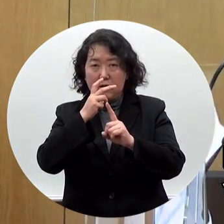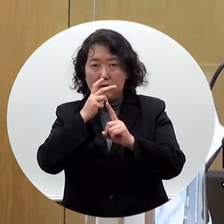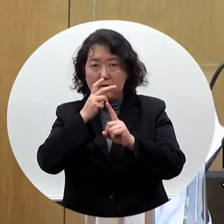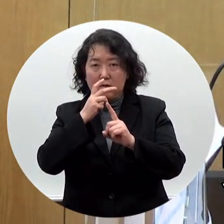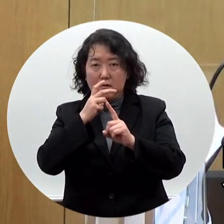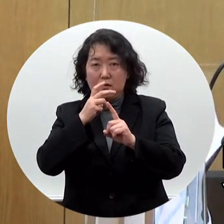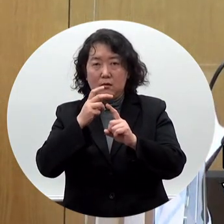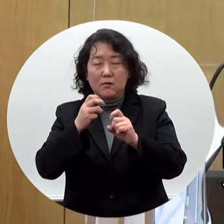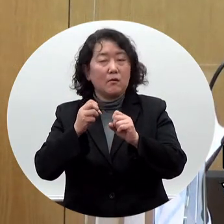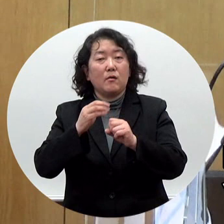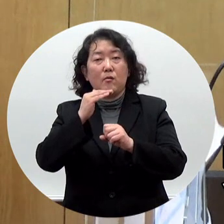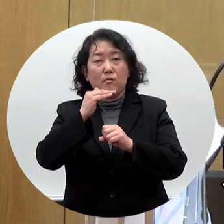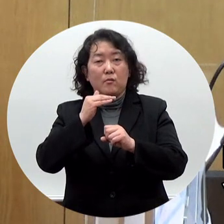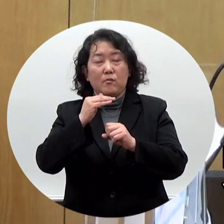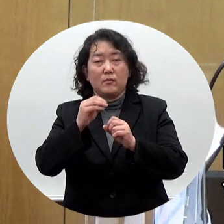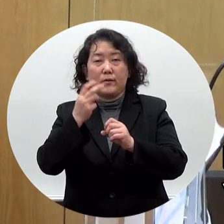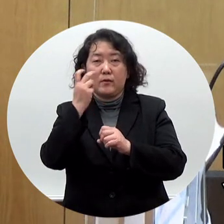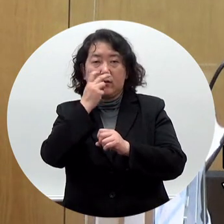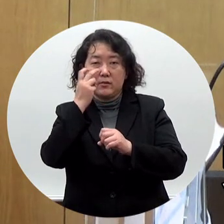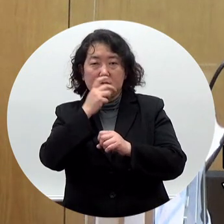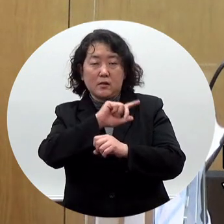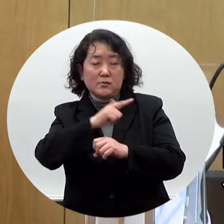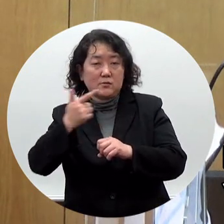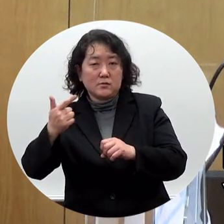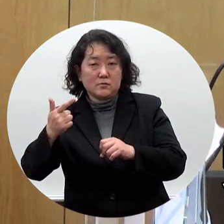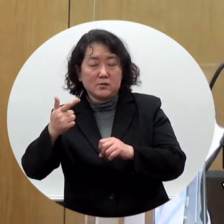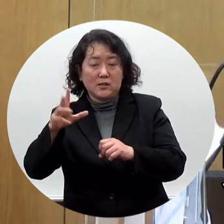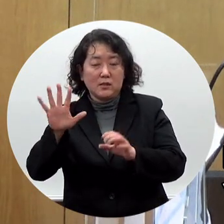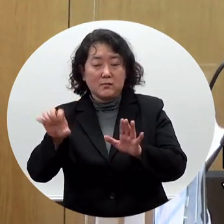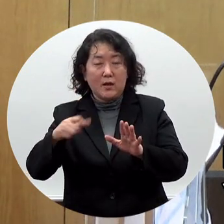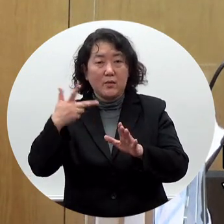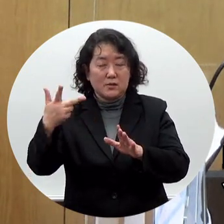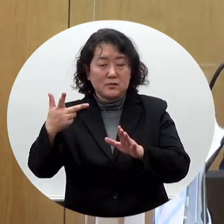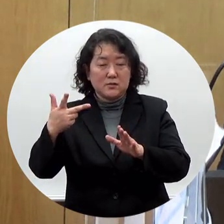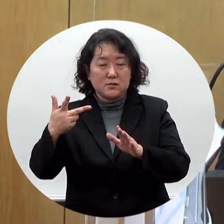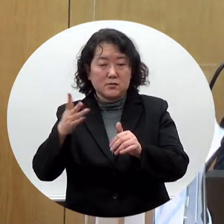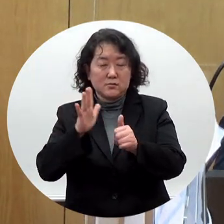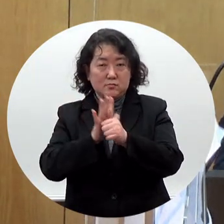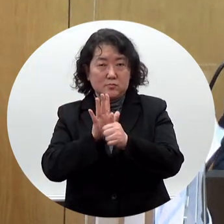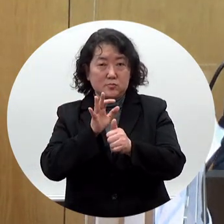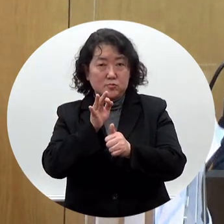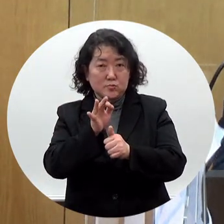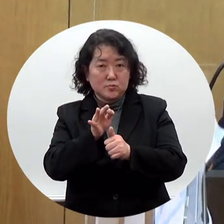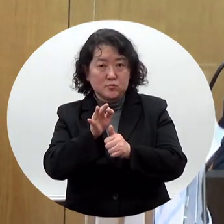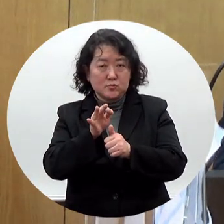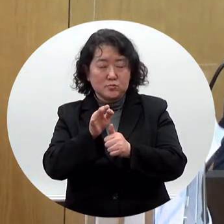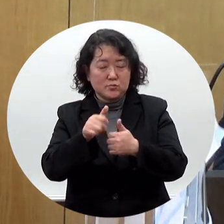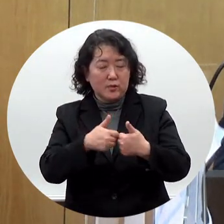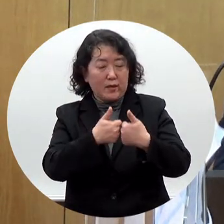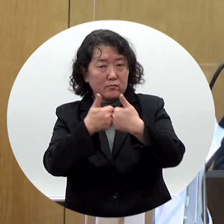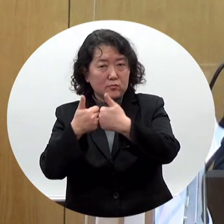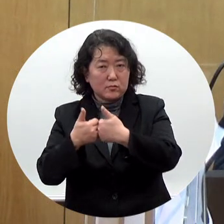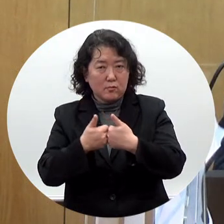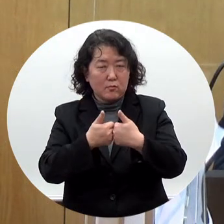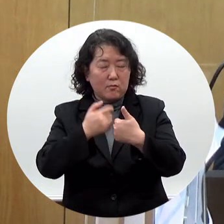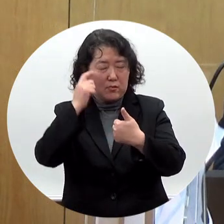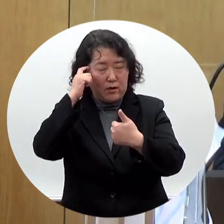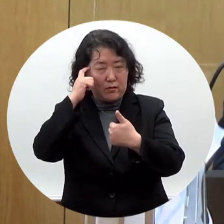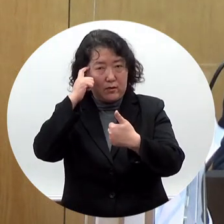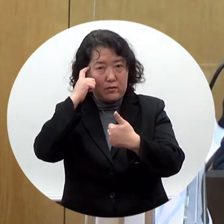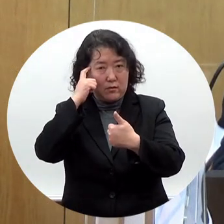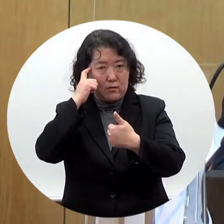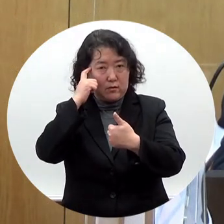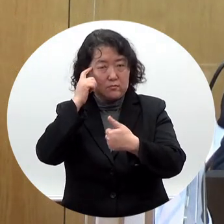今治市が助成をするといった、そういうふうなことも検討をしたいというふうに考え